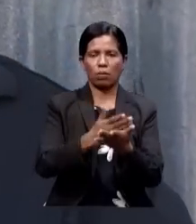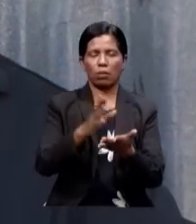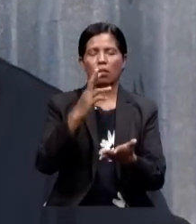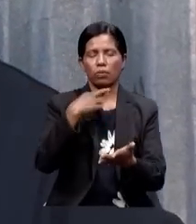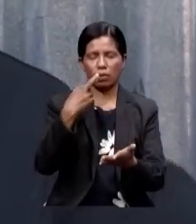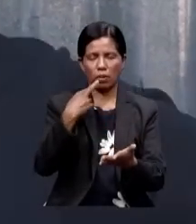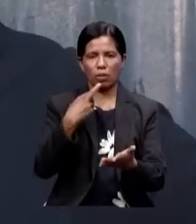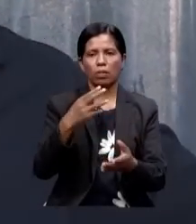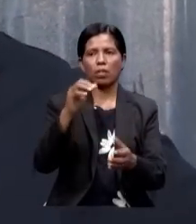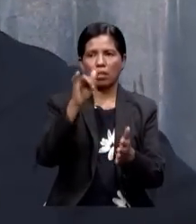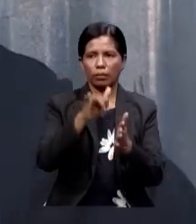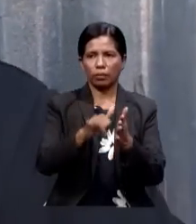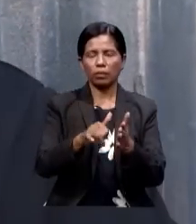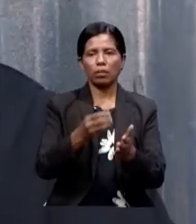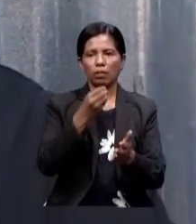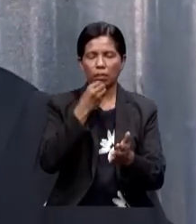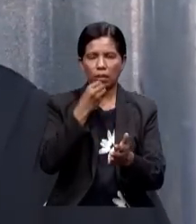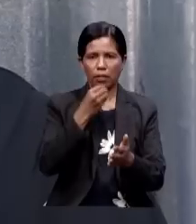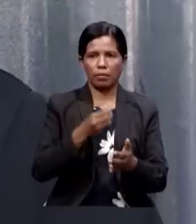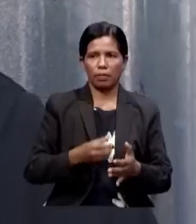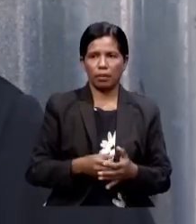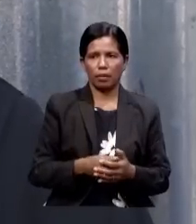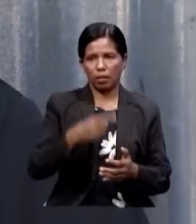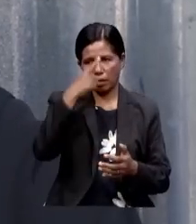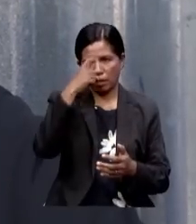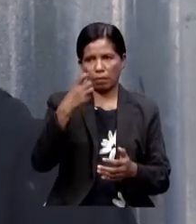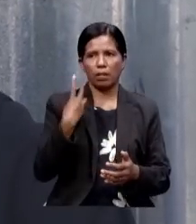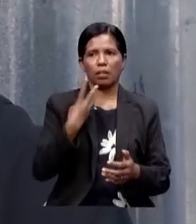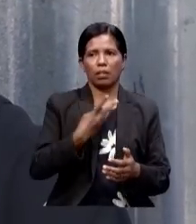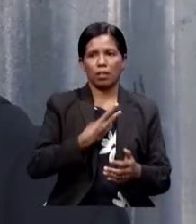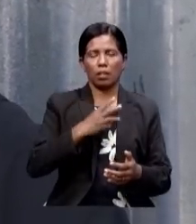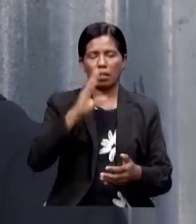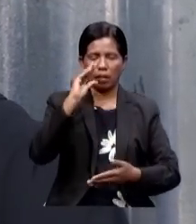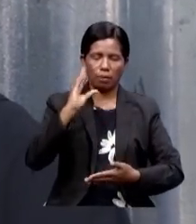ko srahene am bos bohan tambah itu lepo am istene biwa